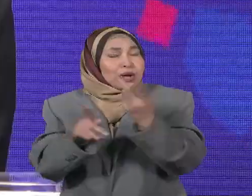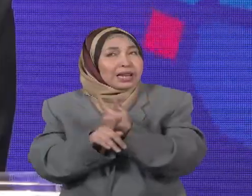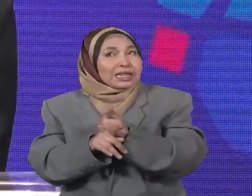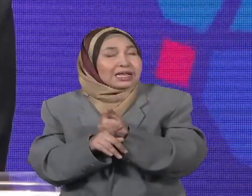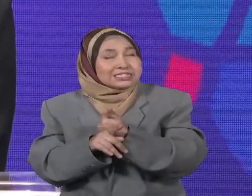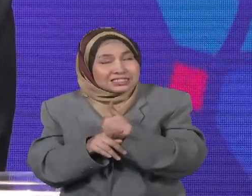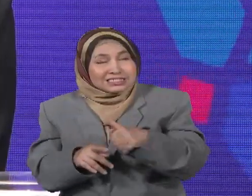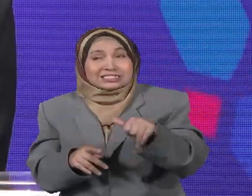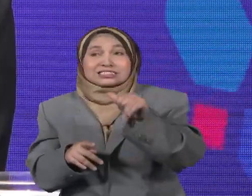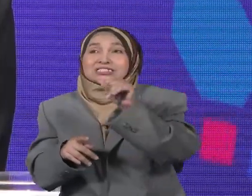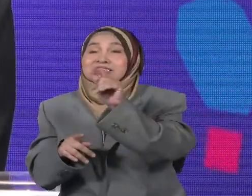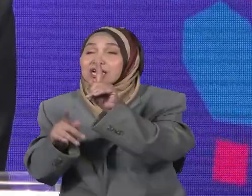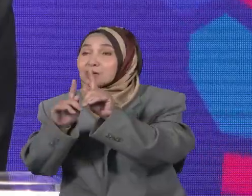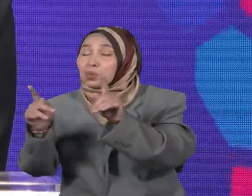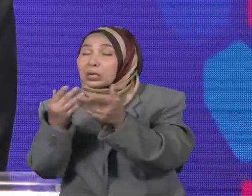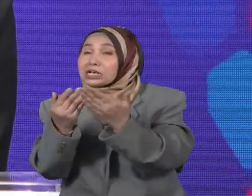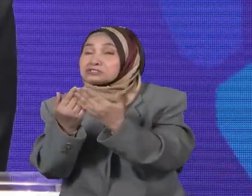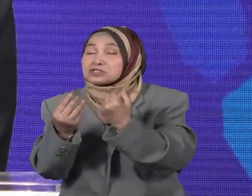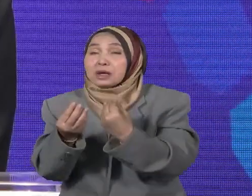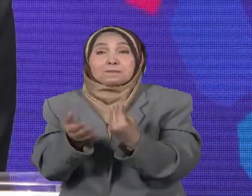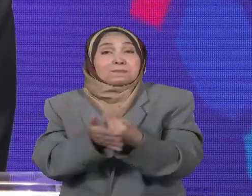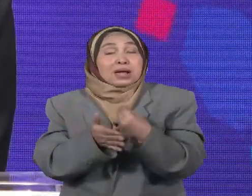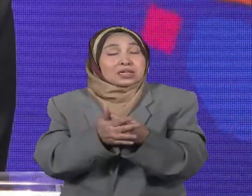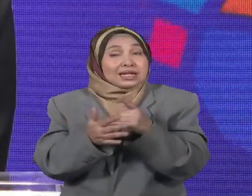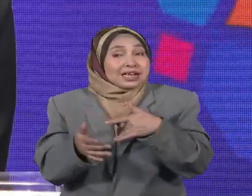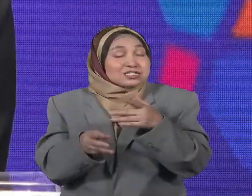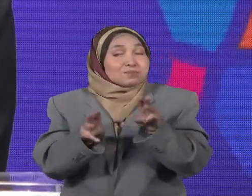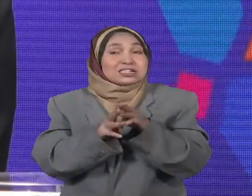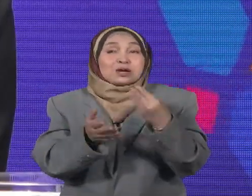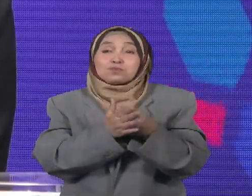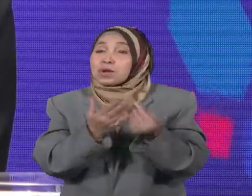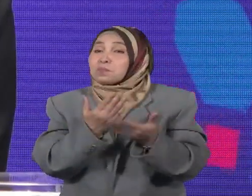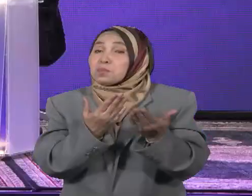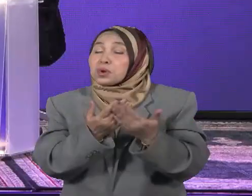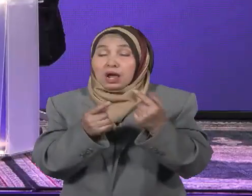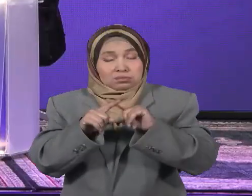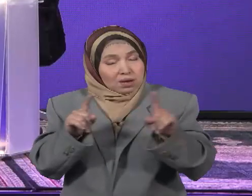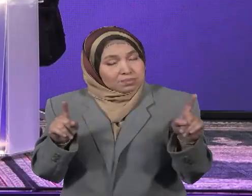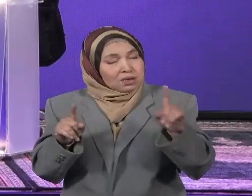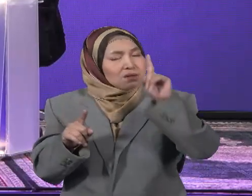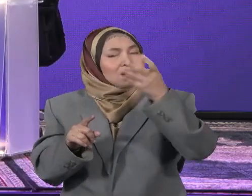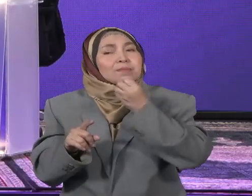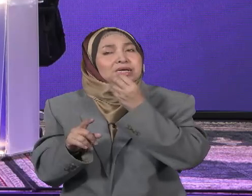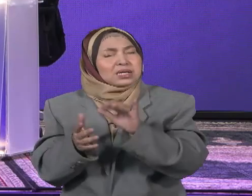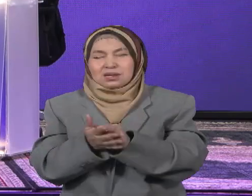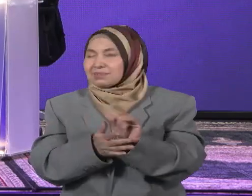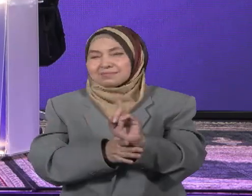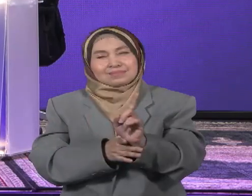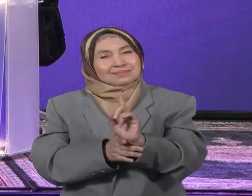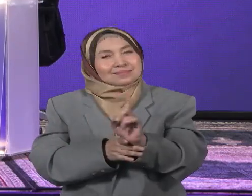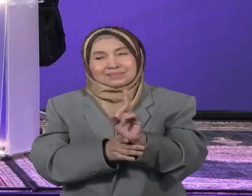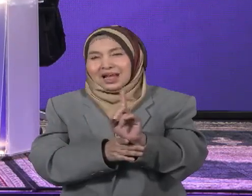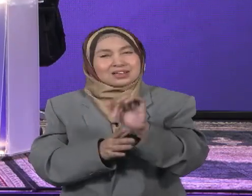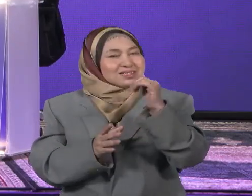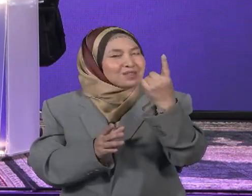dapat RM50,000. Easy money. Kan, rasa macam duit yang mudah, tapi Allah menyatakan sebenarnya itu bukannya sesuatu